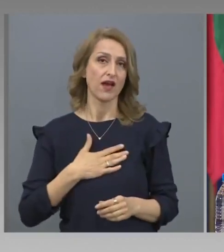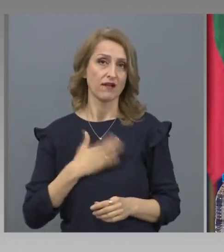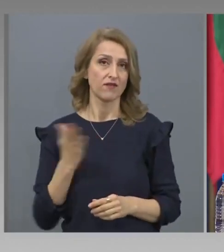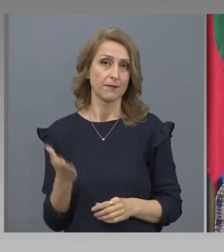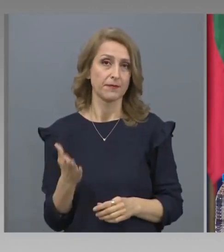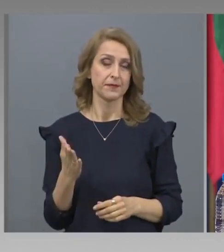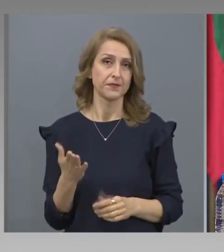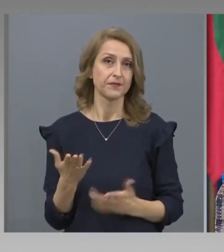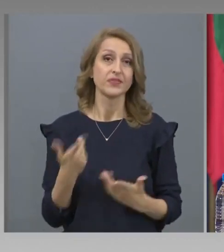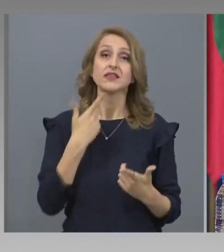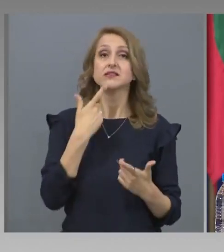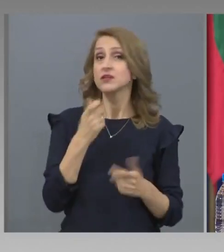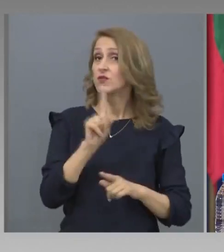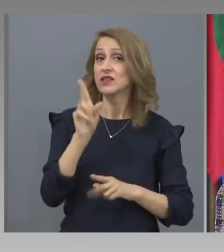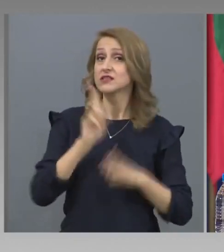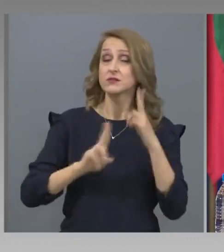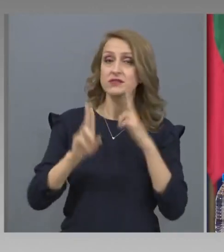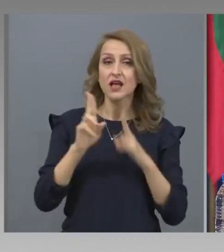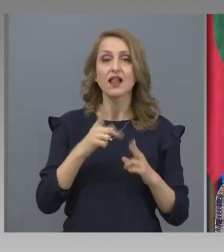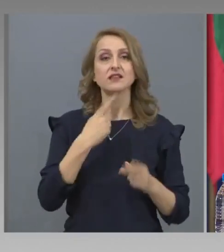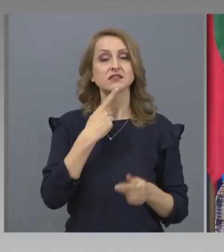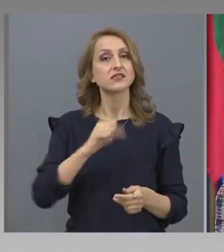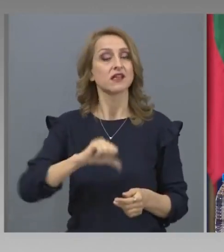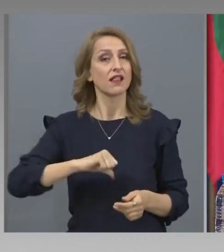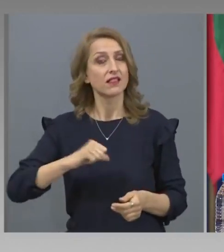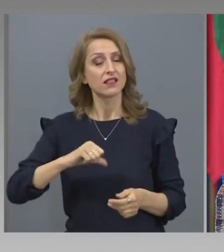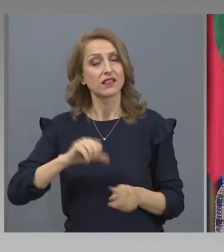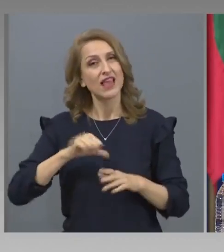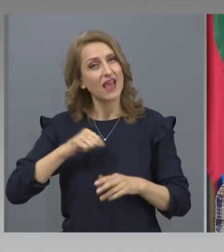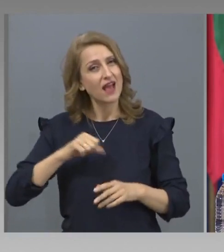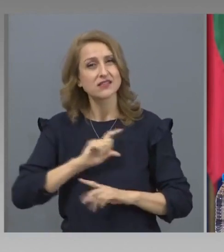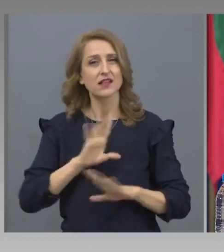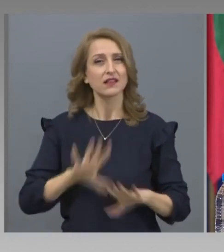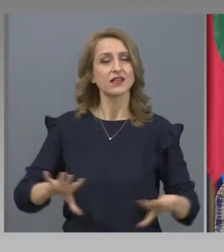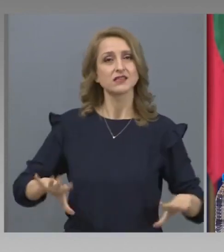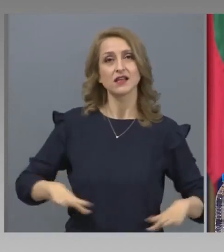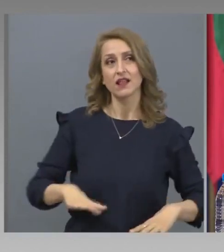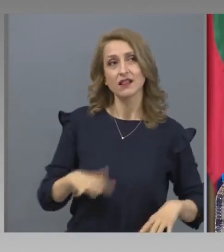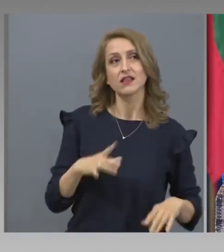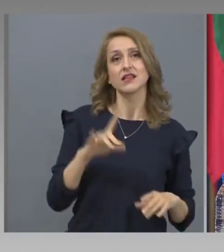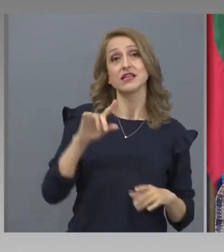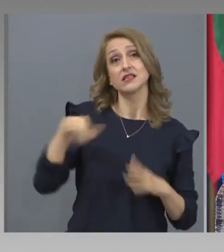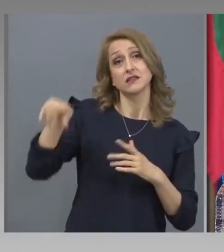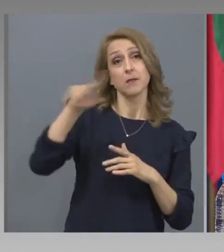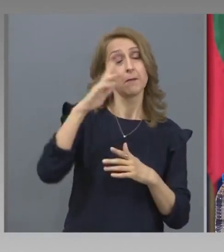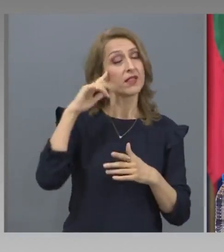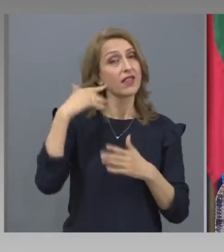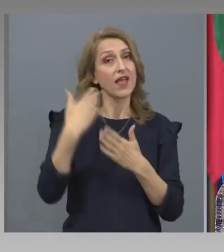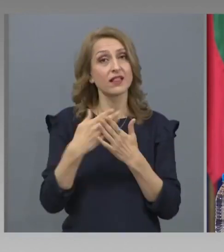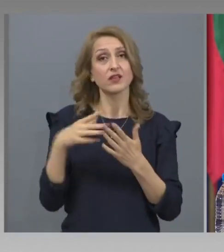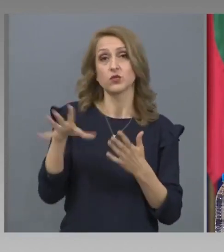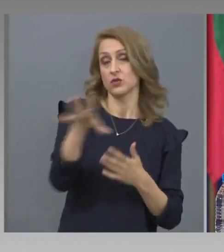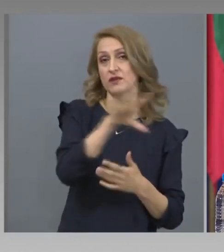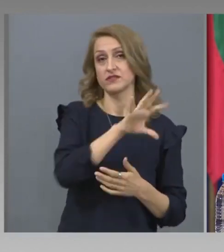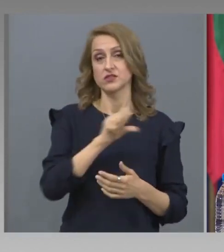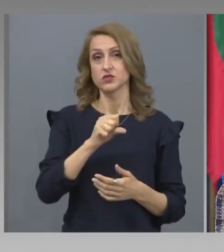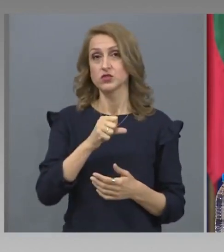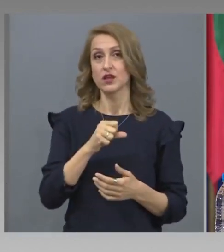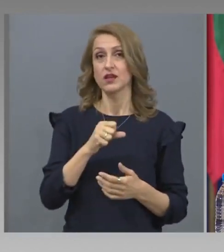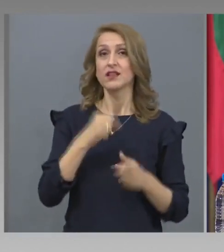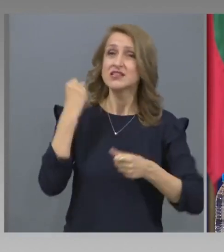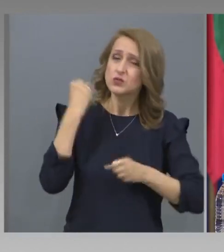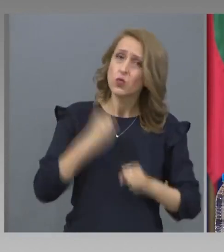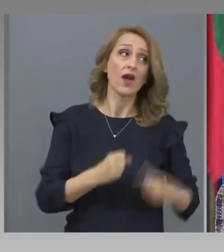съгласих за детските години и яслите с мнението на всички останали, които настоявах.